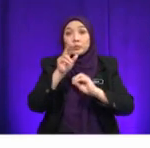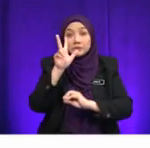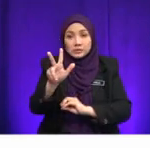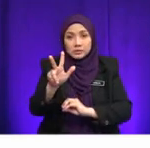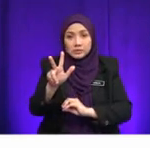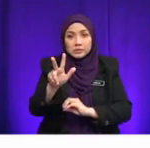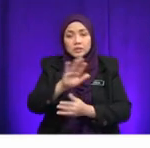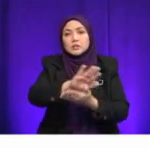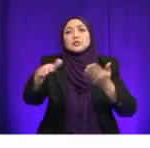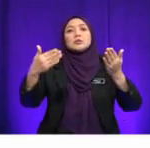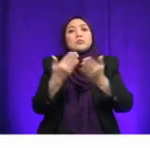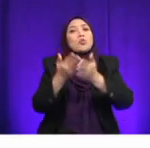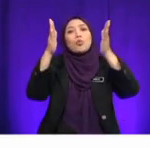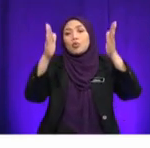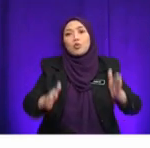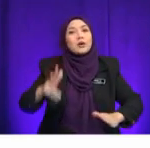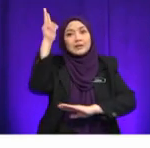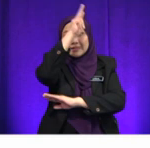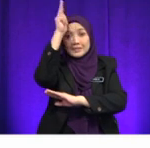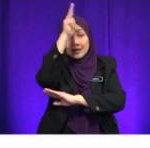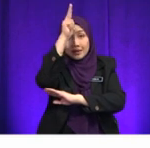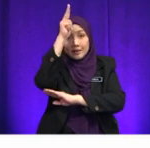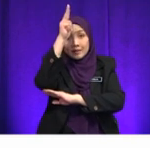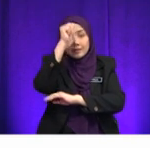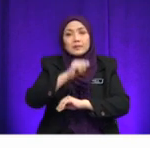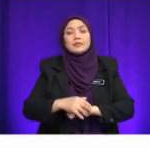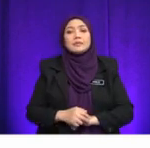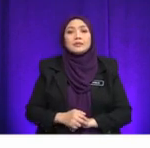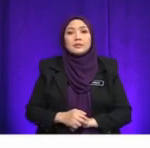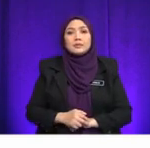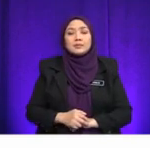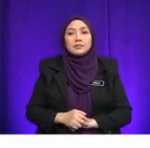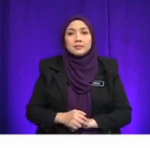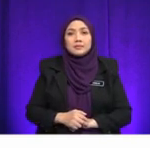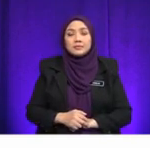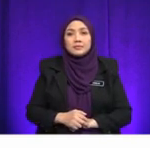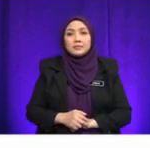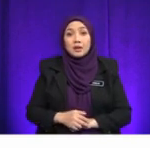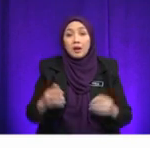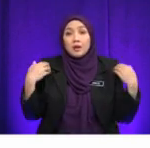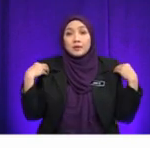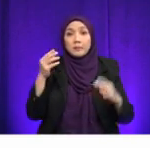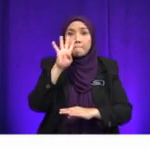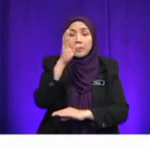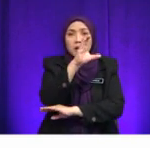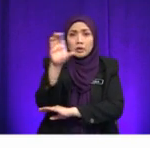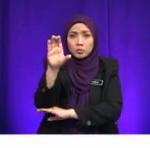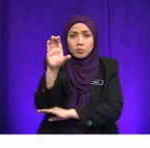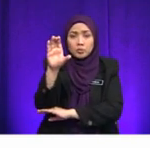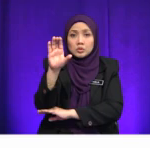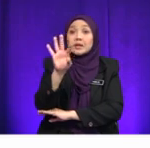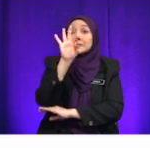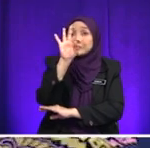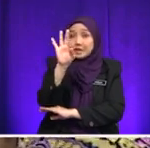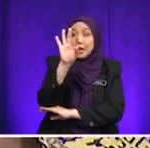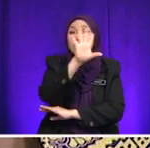ataupun ketika ke kaki tangan kerajaan yang mana Oke kita lihat di sini ada drama 9 orang